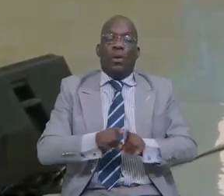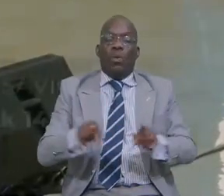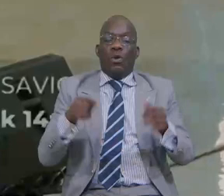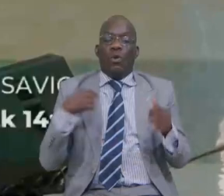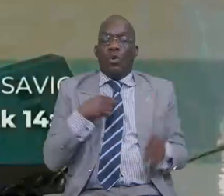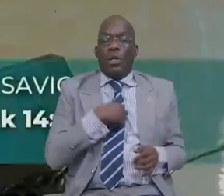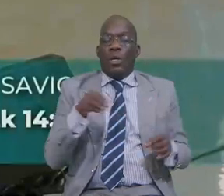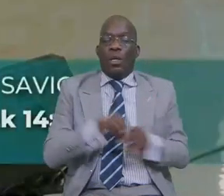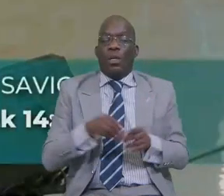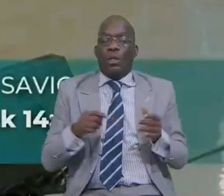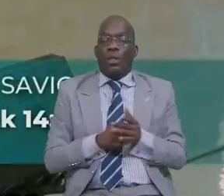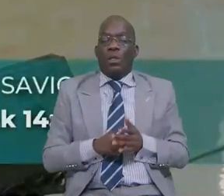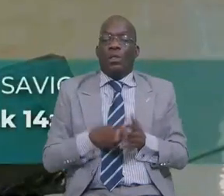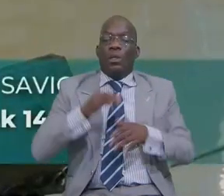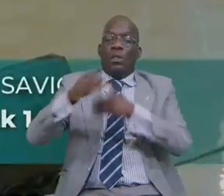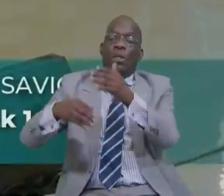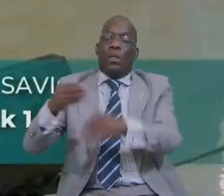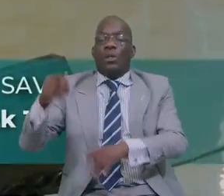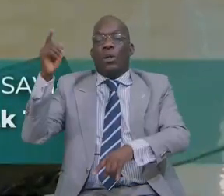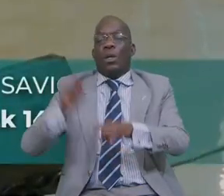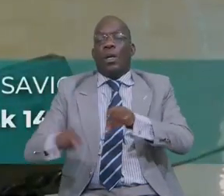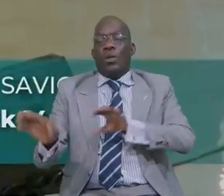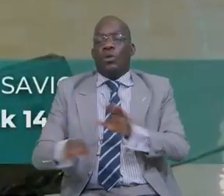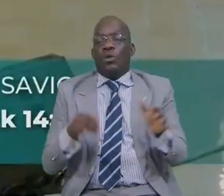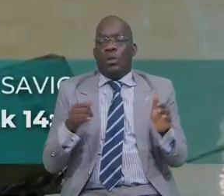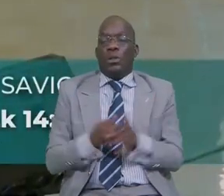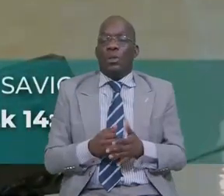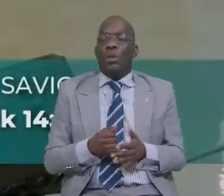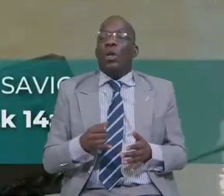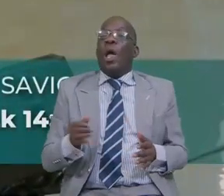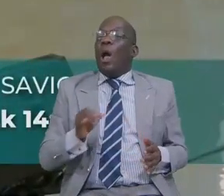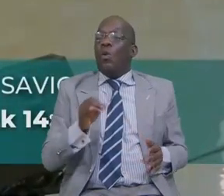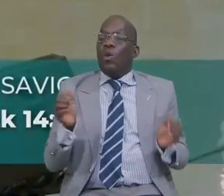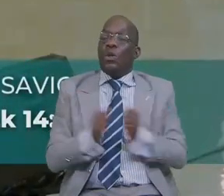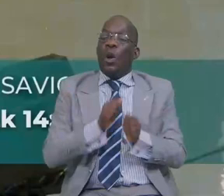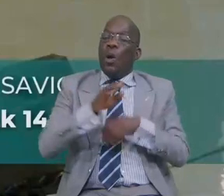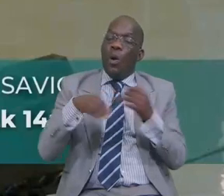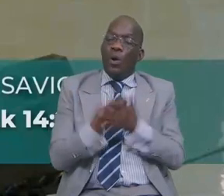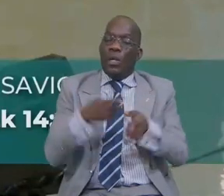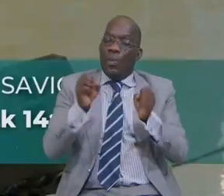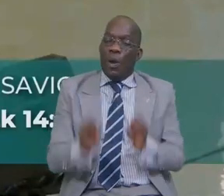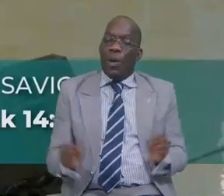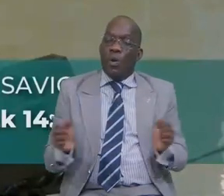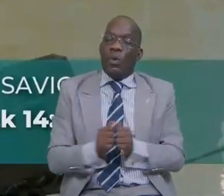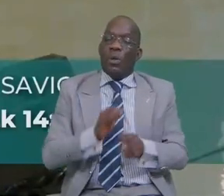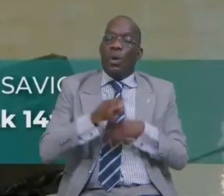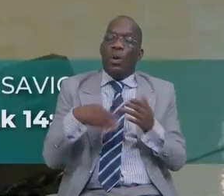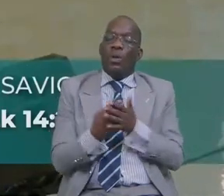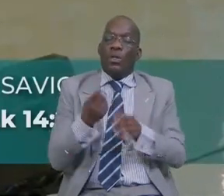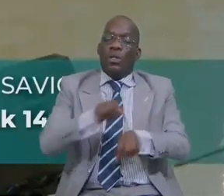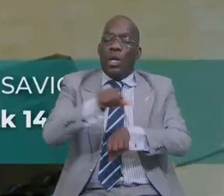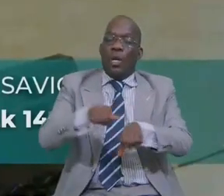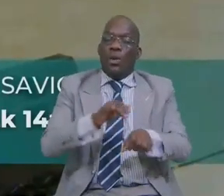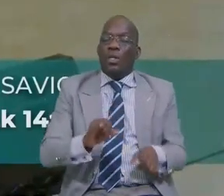cette génération, nous ne pouvons pas le faire. Il a dit, je suis avec vous, avec toute la puissance, avec toute la force, avec toute